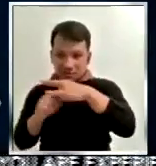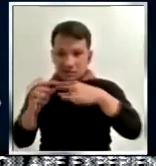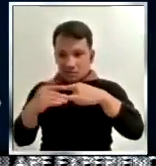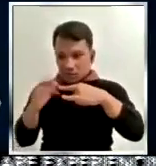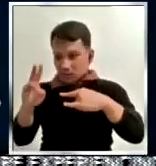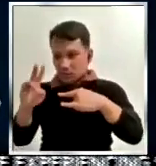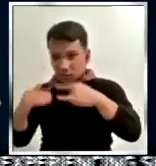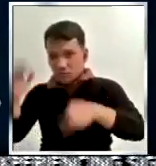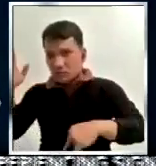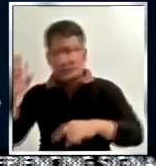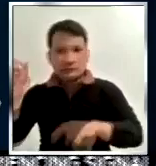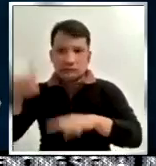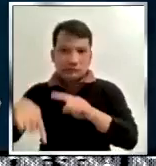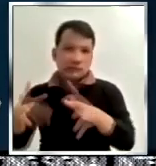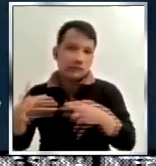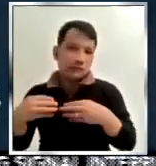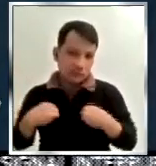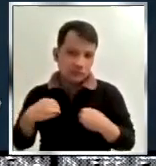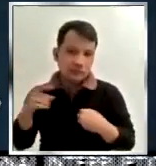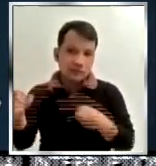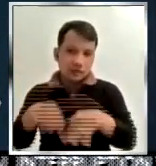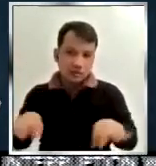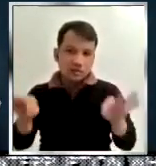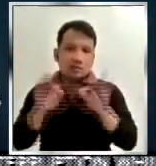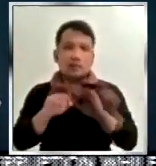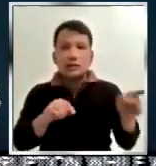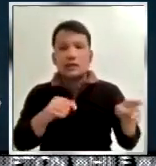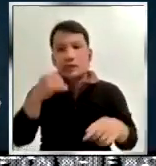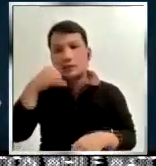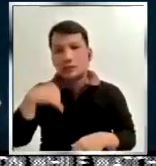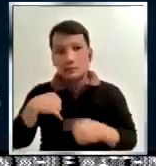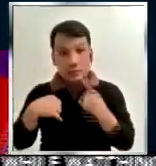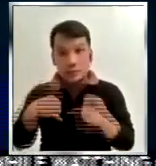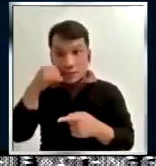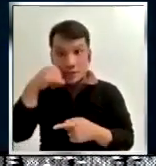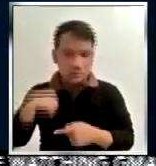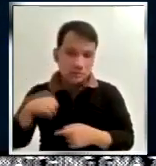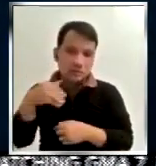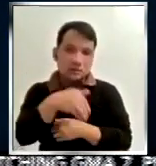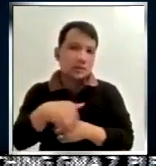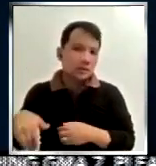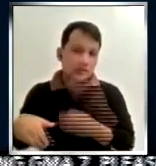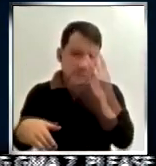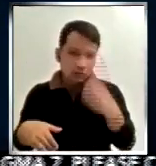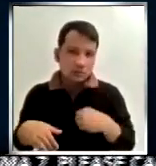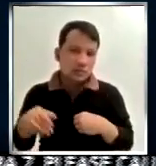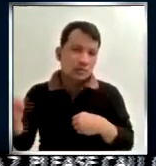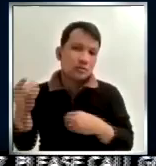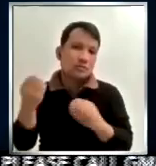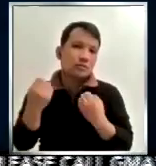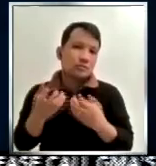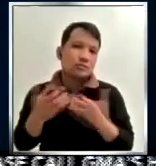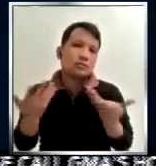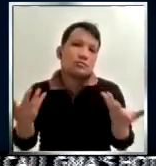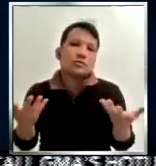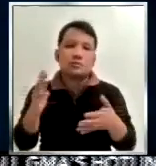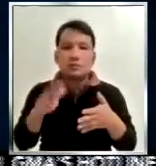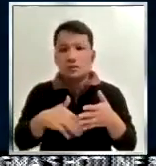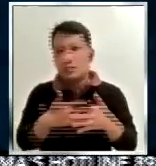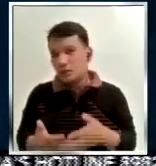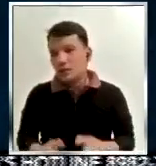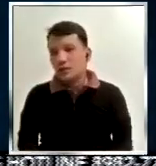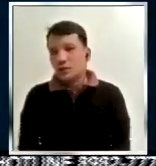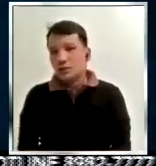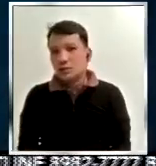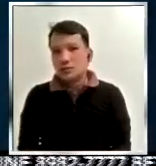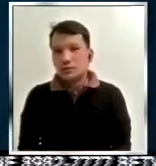PR. Yung lagyan ng nila ng plastic para lang makasurvive sa buong gabi. Para makabot